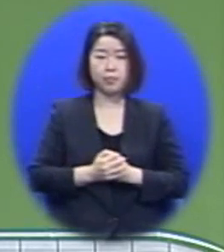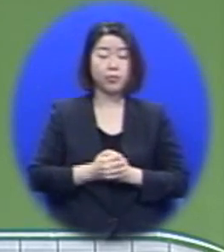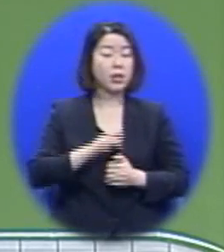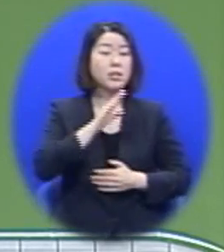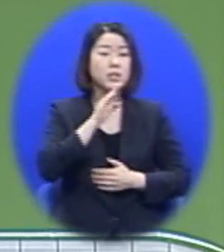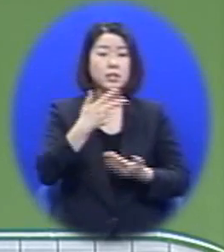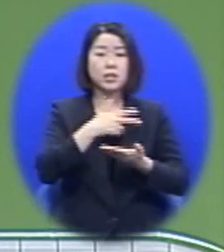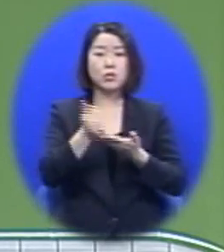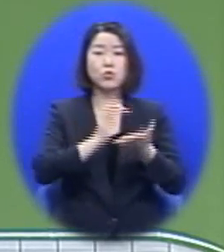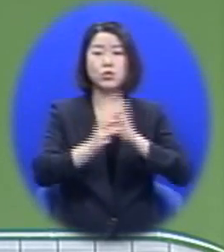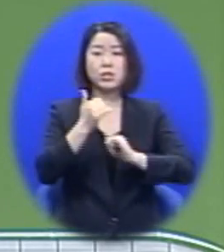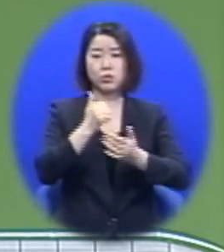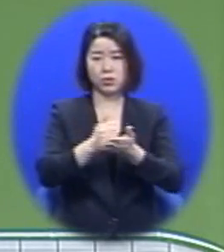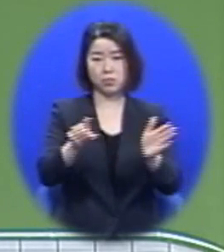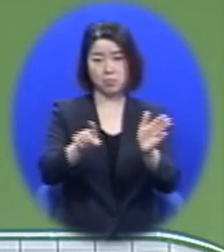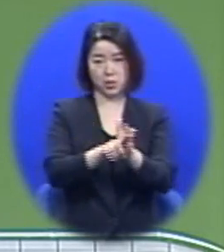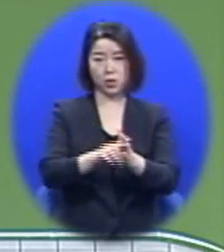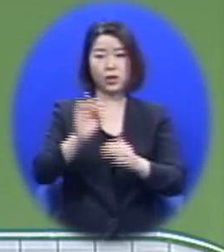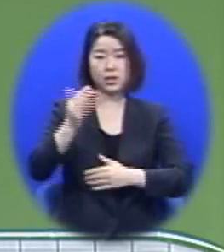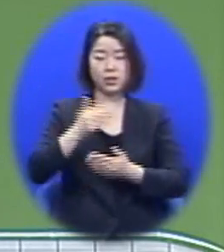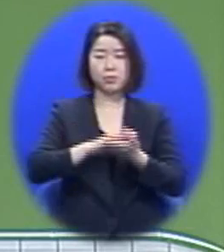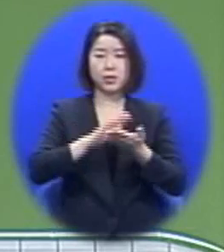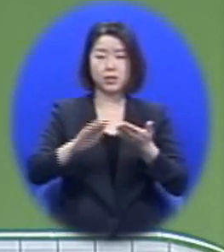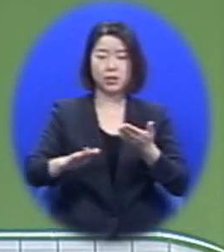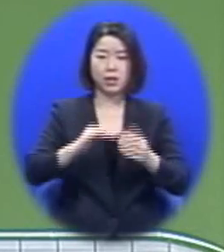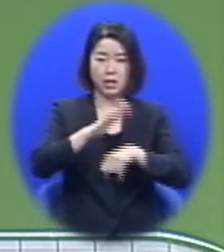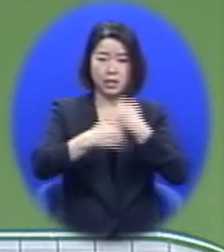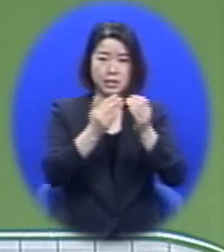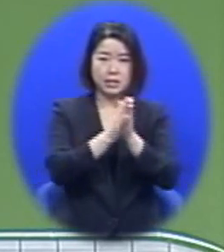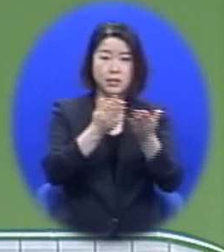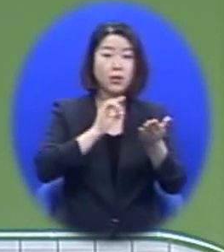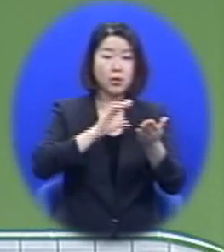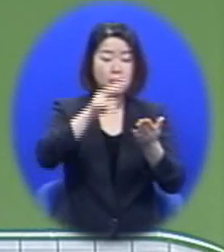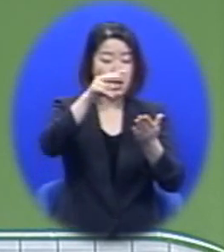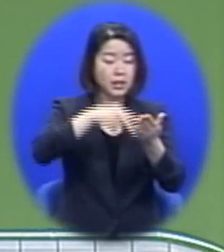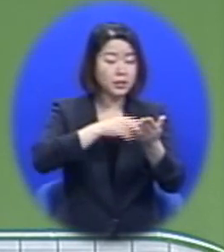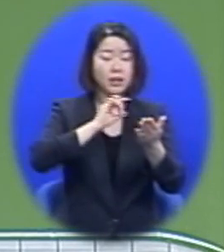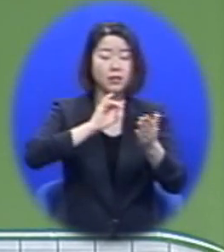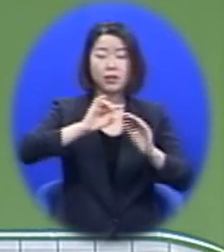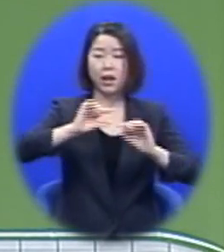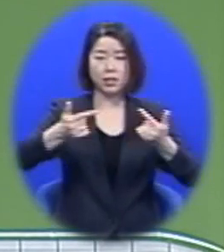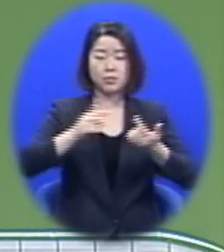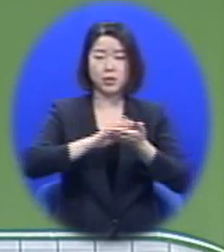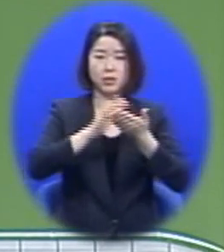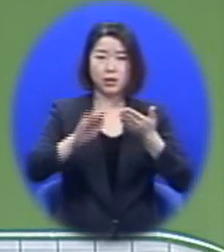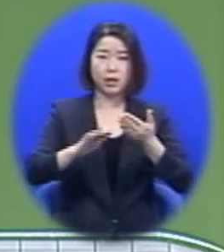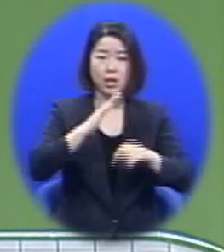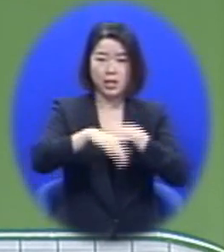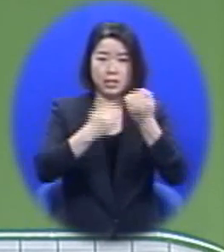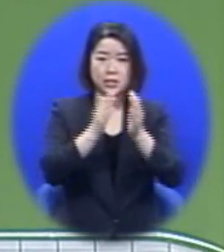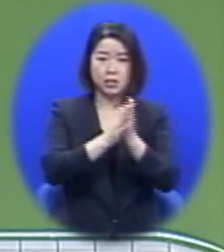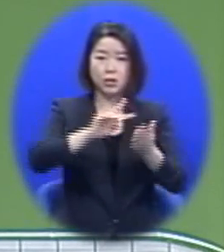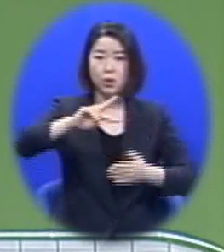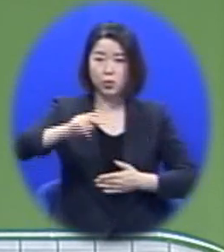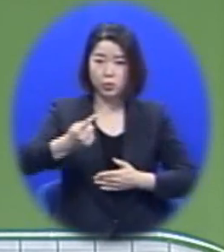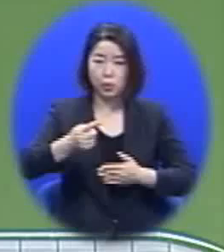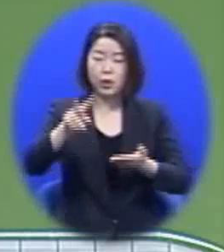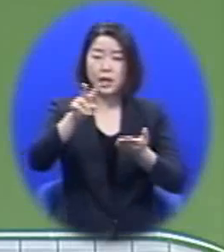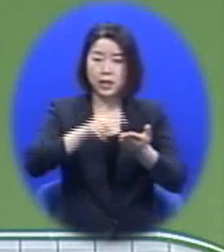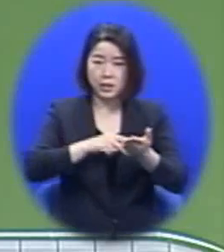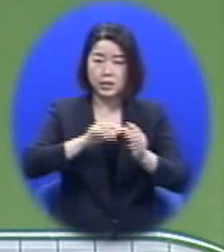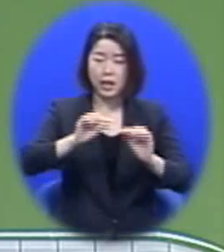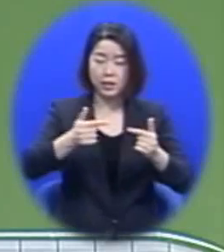진짜 주 예수님을 믿으셔야 돼요. 성경만 읽으라는 거 아니에요. 성경도 안 읽는 거는